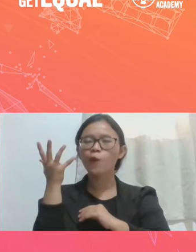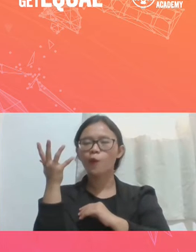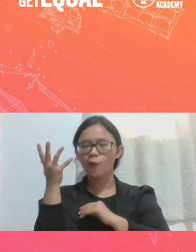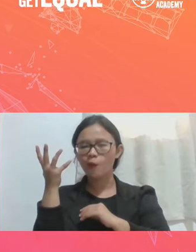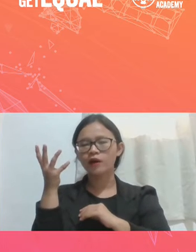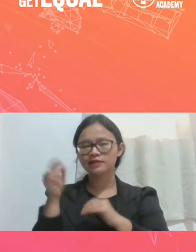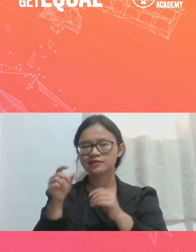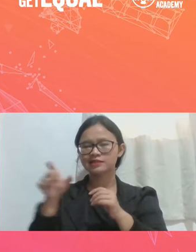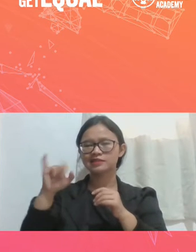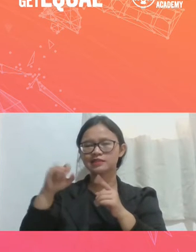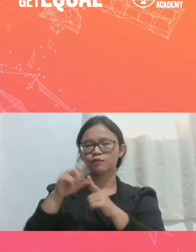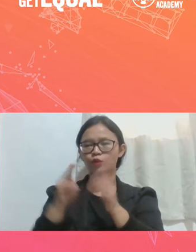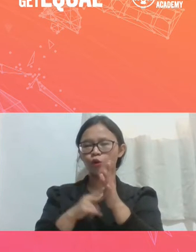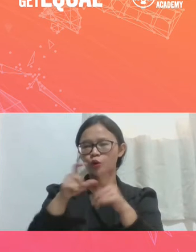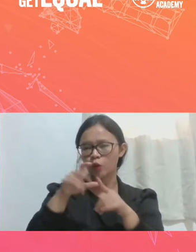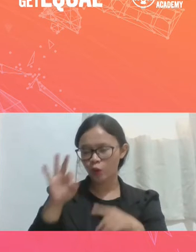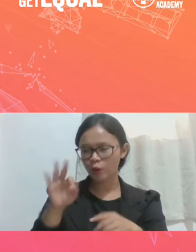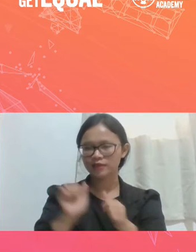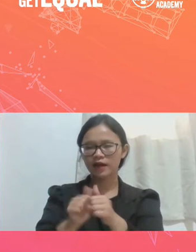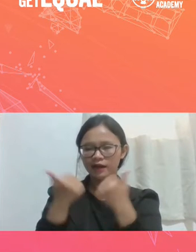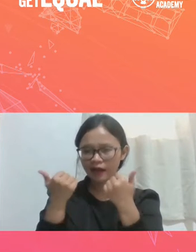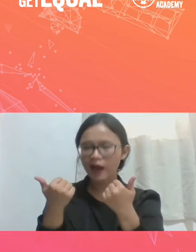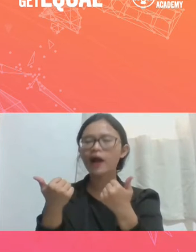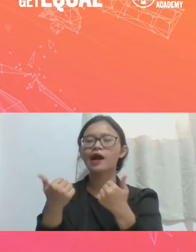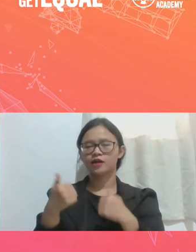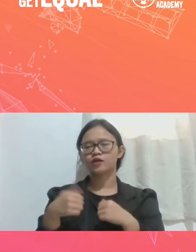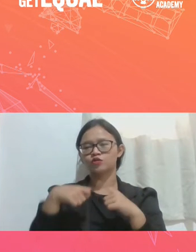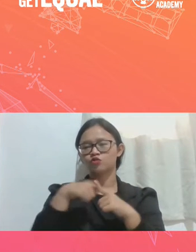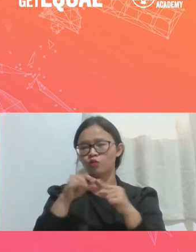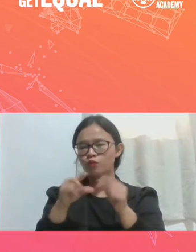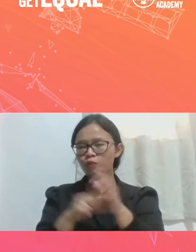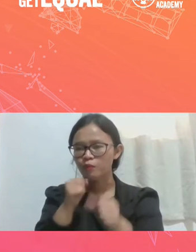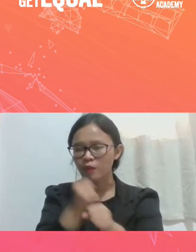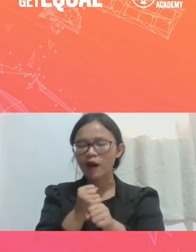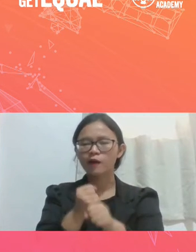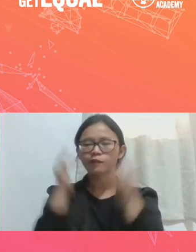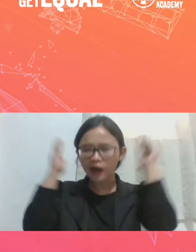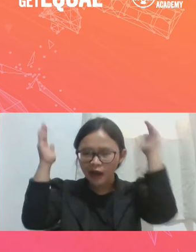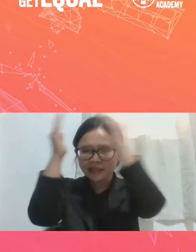Cipondo ya, Tangerang. Ada dari Kupang, Makassar, Bojonegoro,